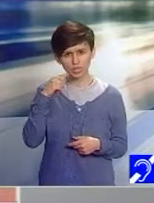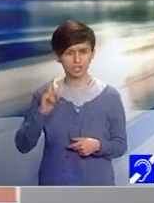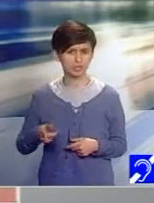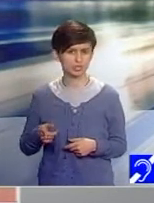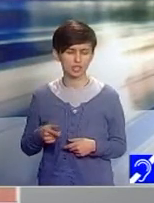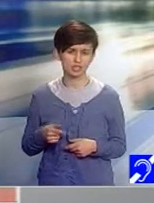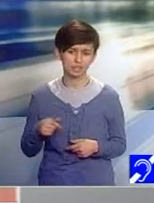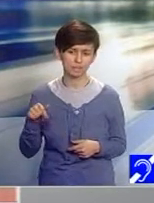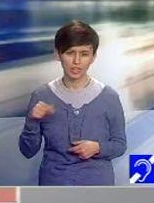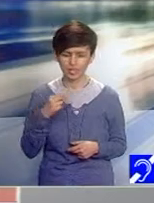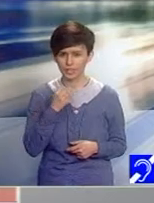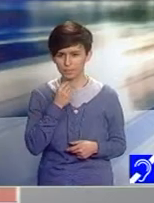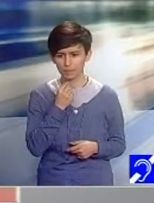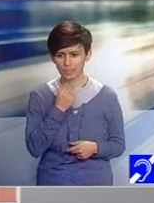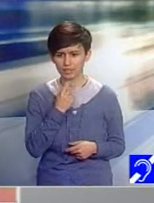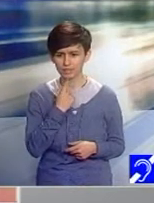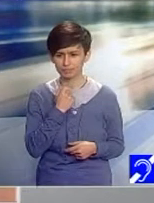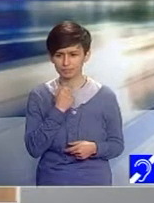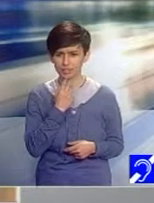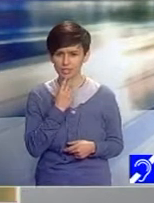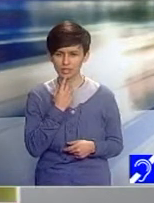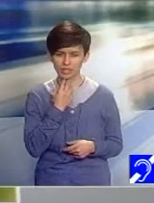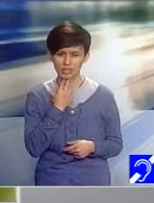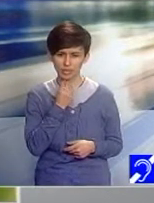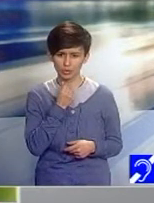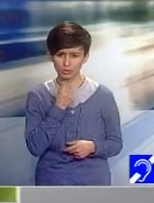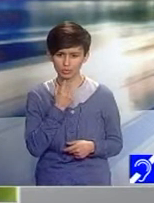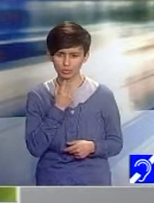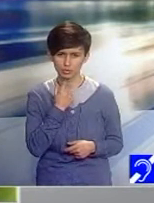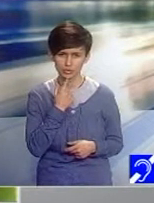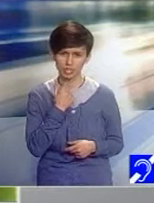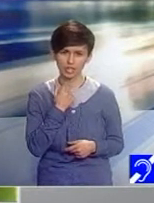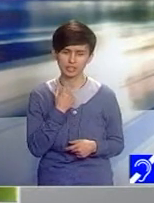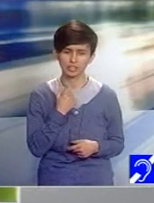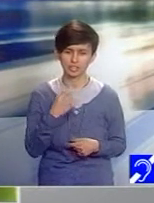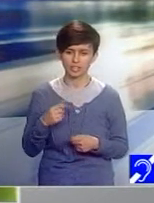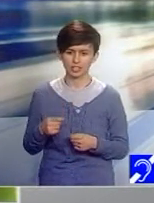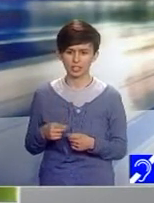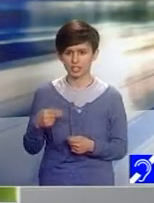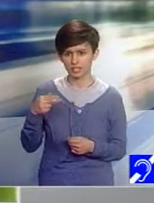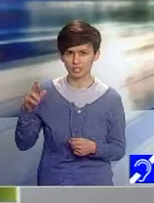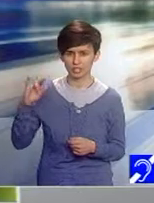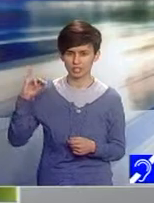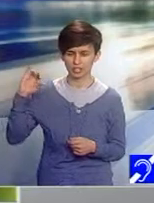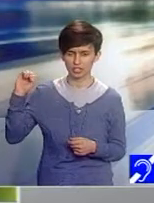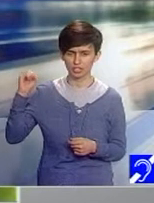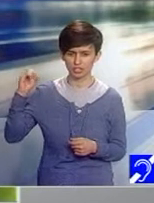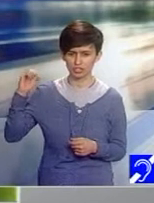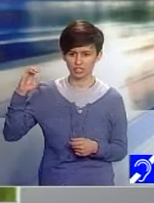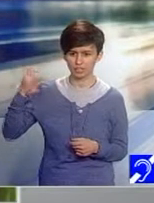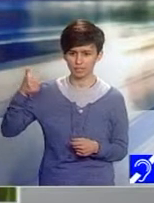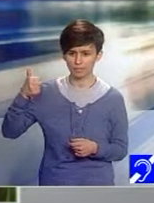gustat supa roșie de sfeclă roșie și rișcă cu stafide, le-a plăcut foarte